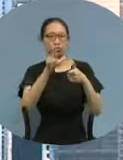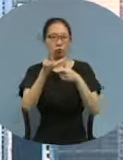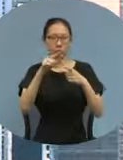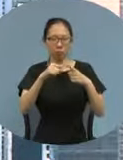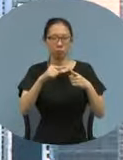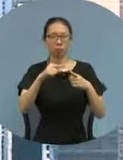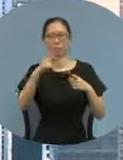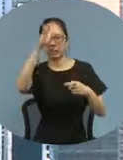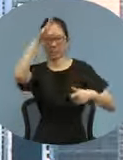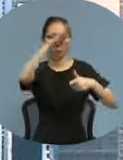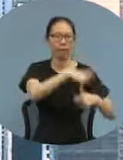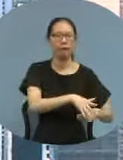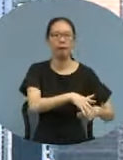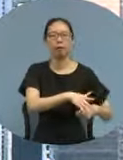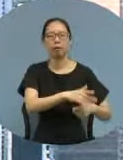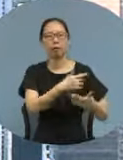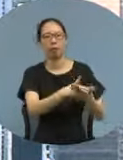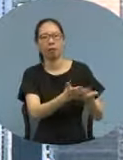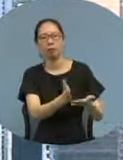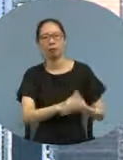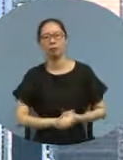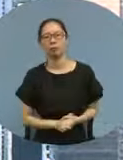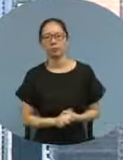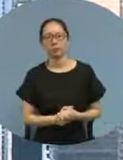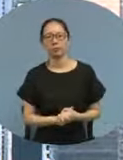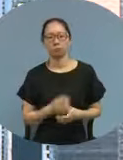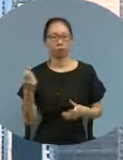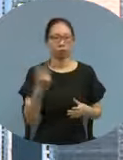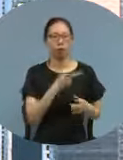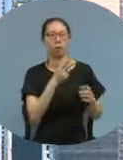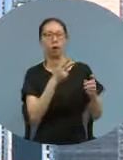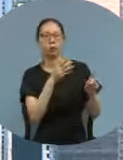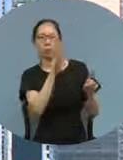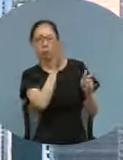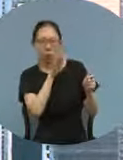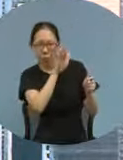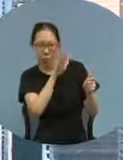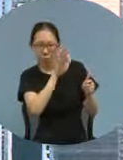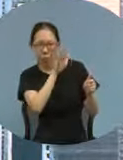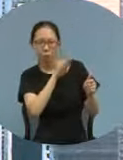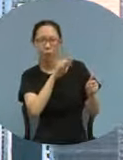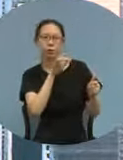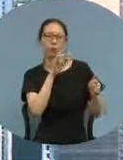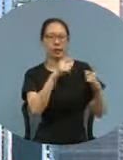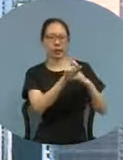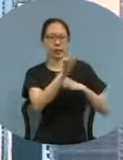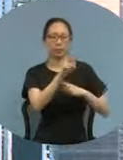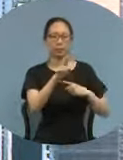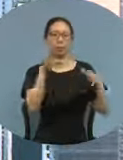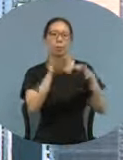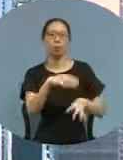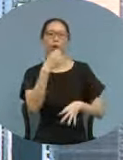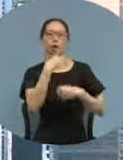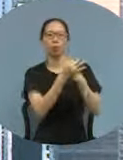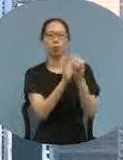民主嘅人士受到鎮壓啊，諸如此類，亦都係有意無意咧，就係描繪到好似十二個人咧